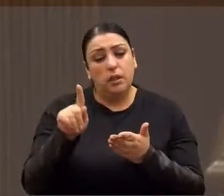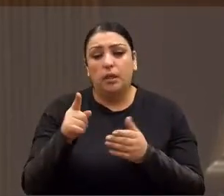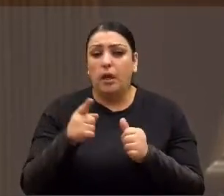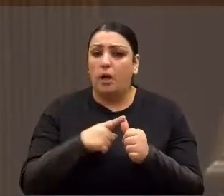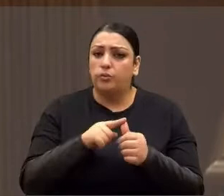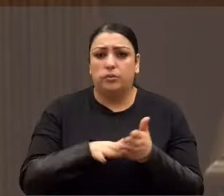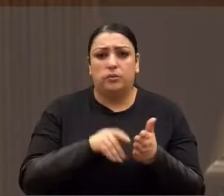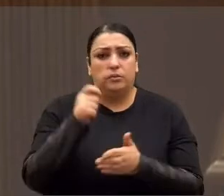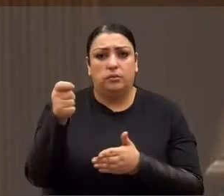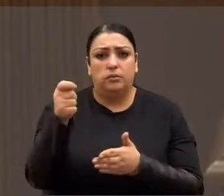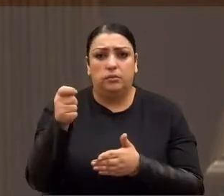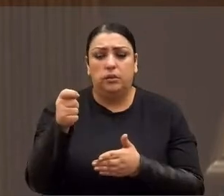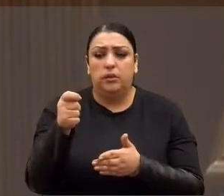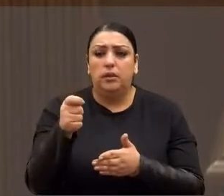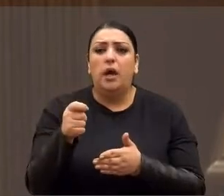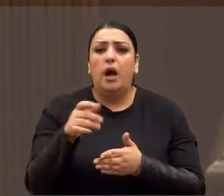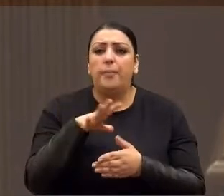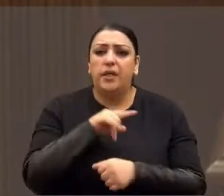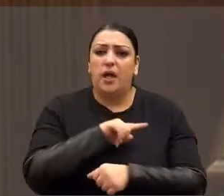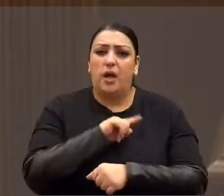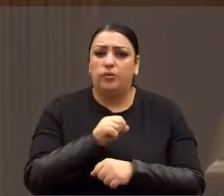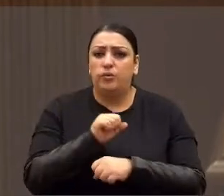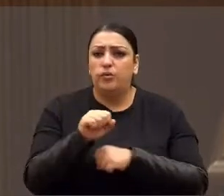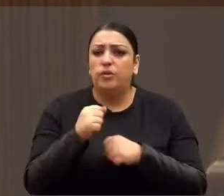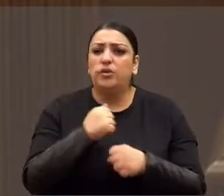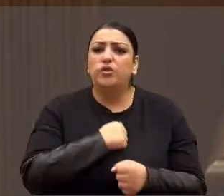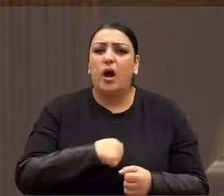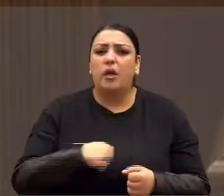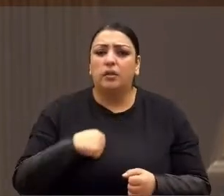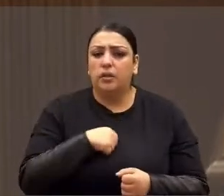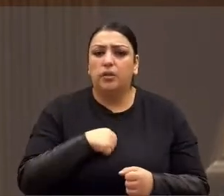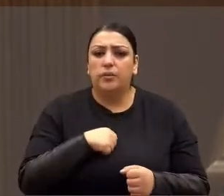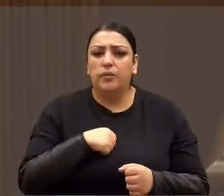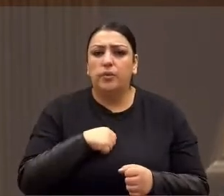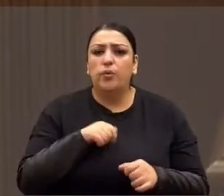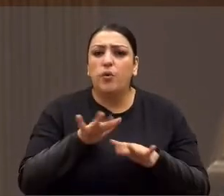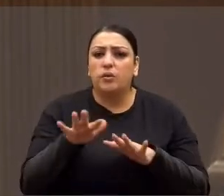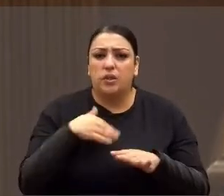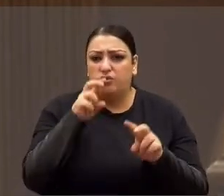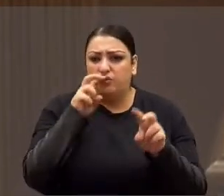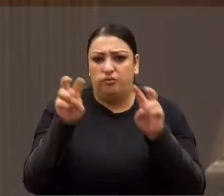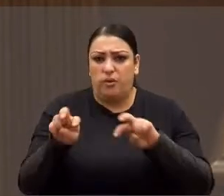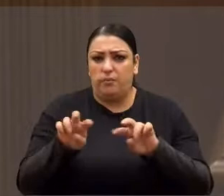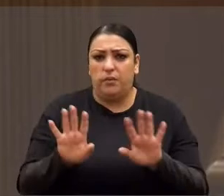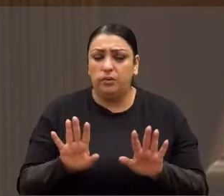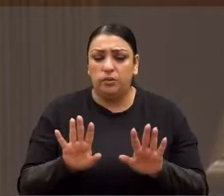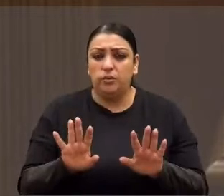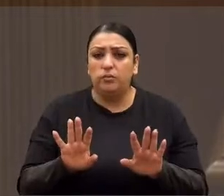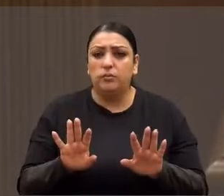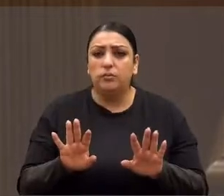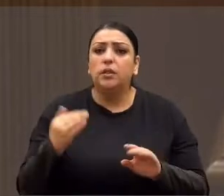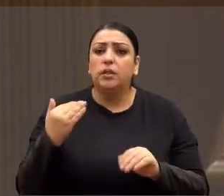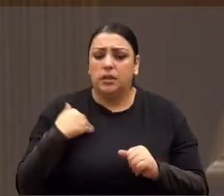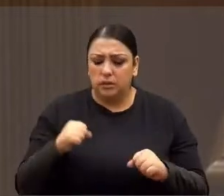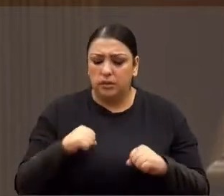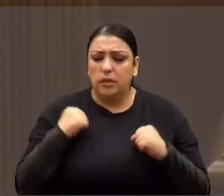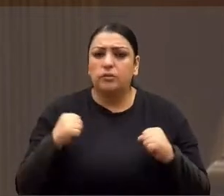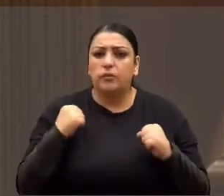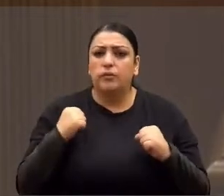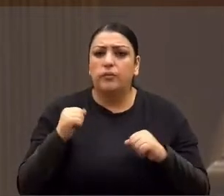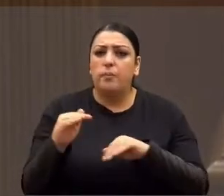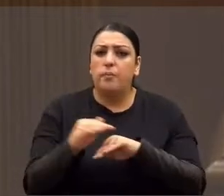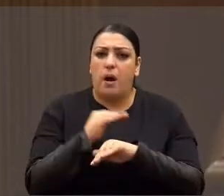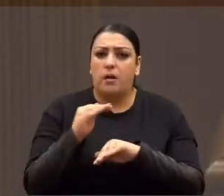Չարյաց փոքրագույնի փնտրտուքը իմ գործը չէ, ես ձգտելու եմ